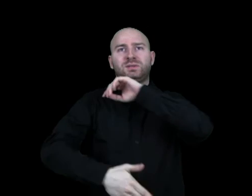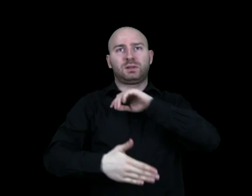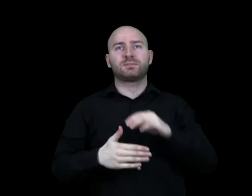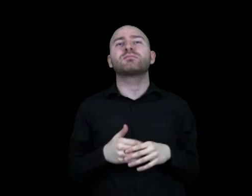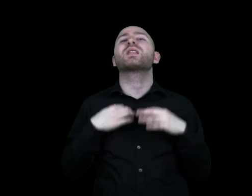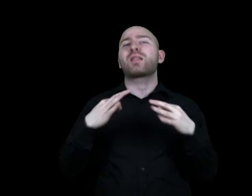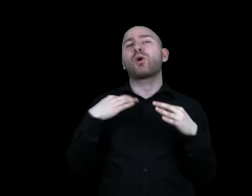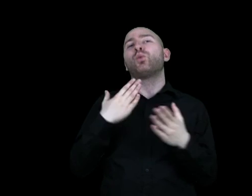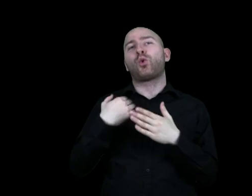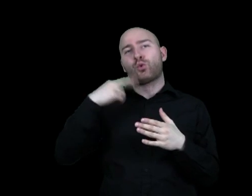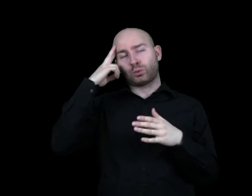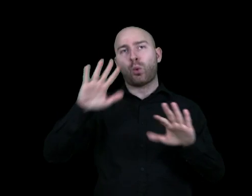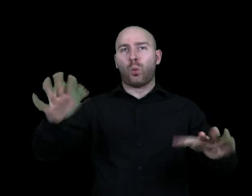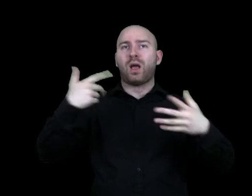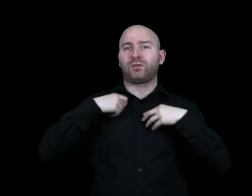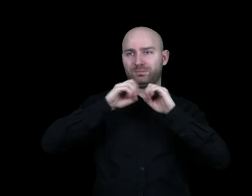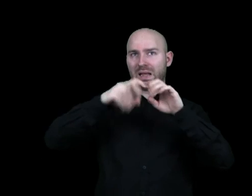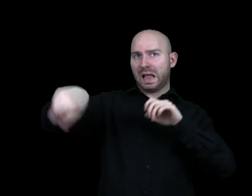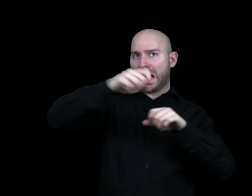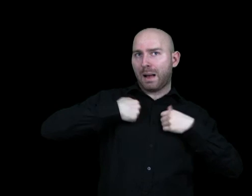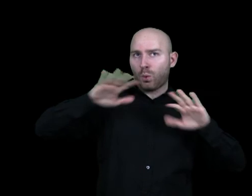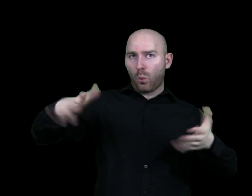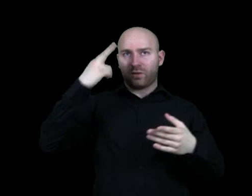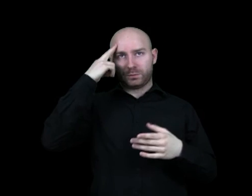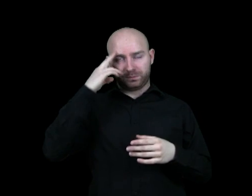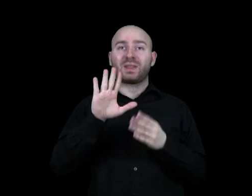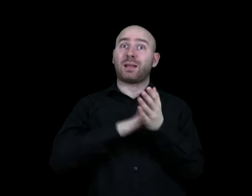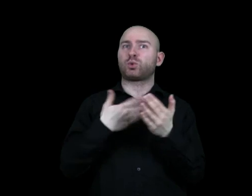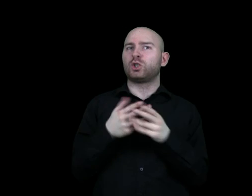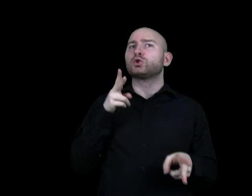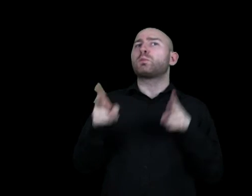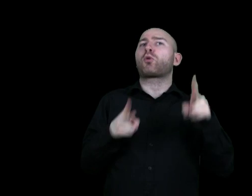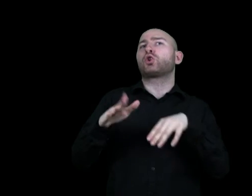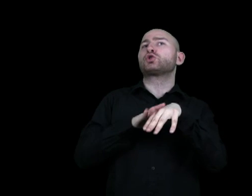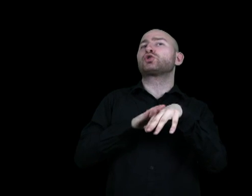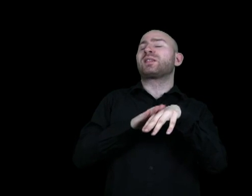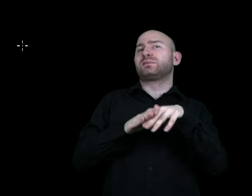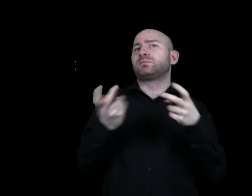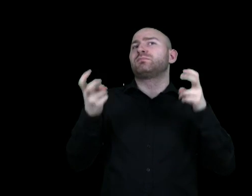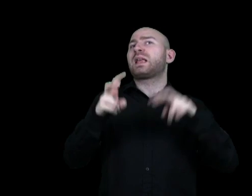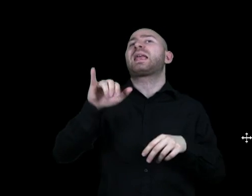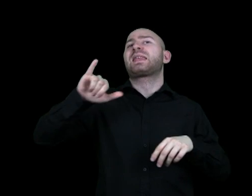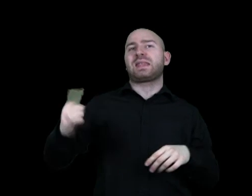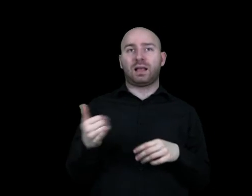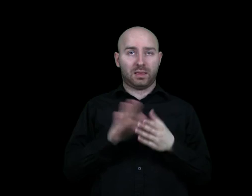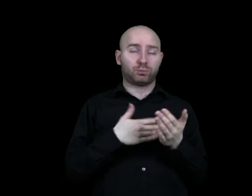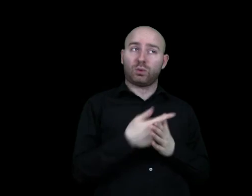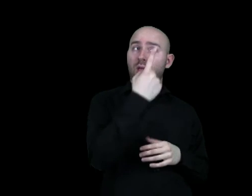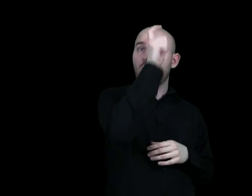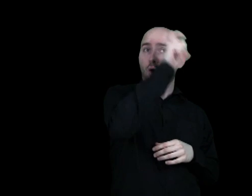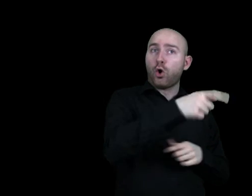Żeby to zrozumieć, pomyślmy na przykład o tym, jak powstają dżinsy. Mamy rolnika uprawiającego bawełnę,